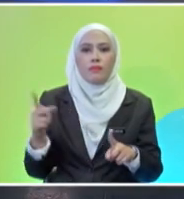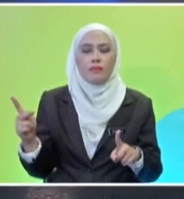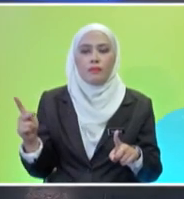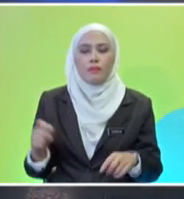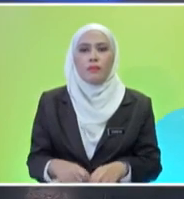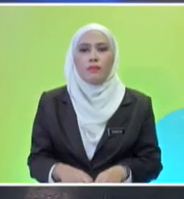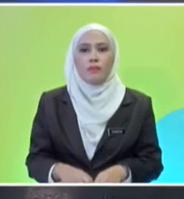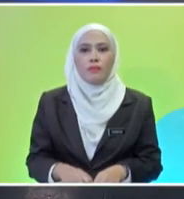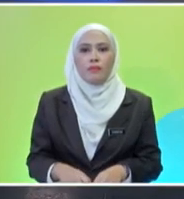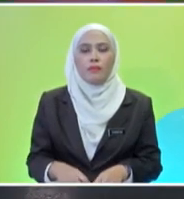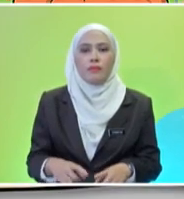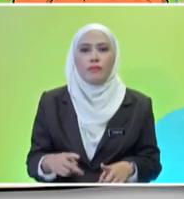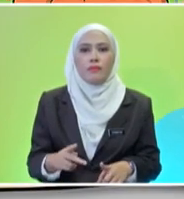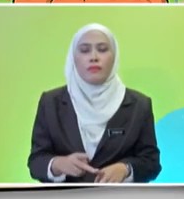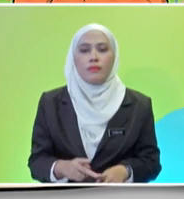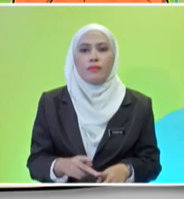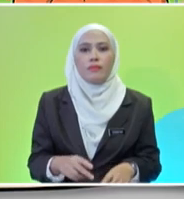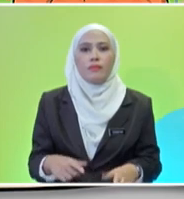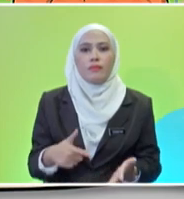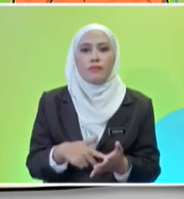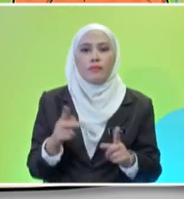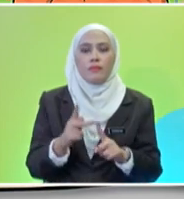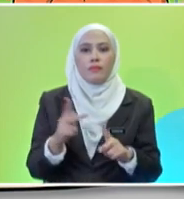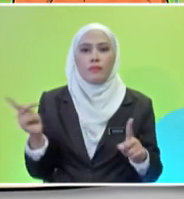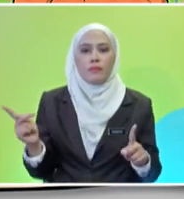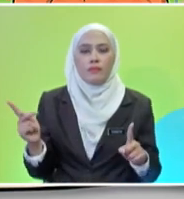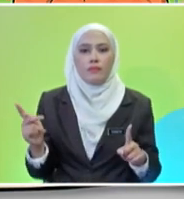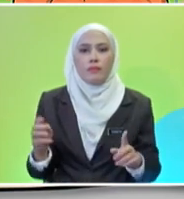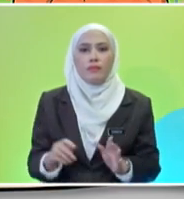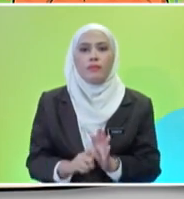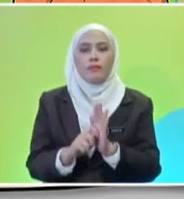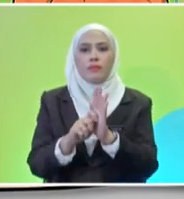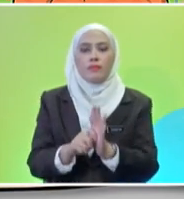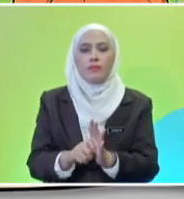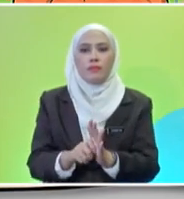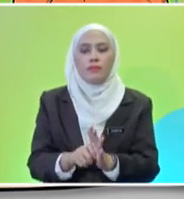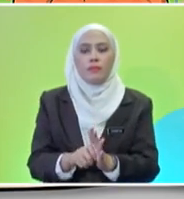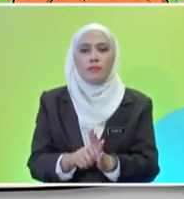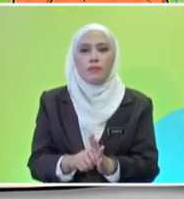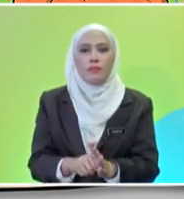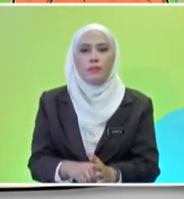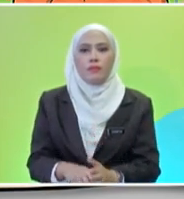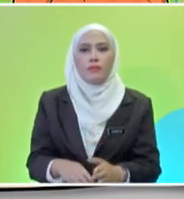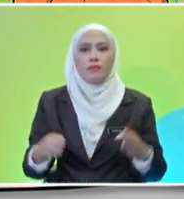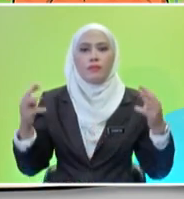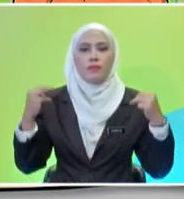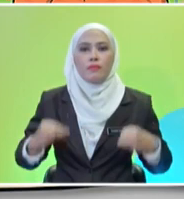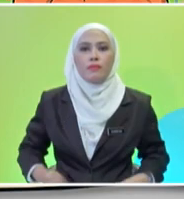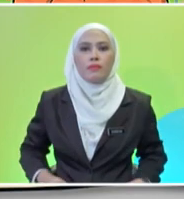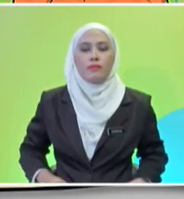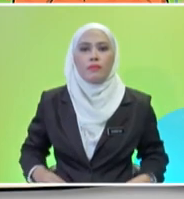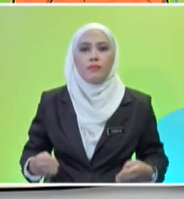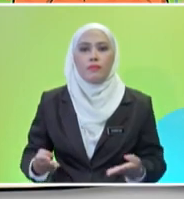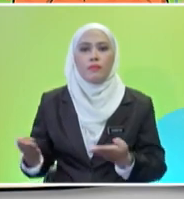daripada daripada menyatakan Puncak bagi manusia benda binatang dan